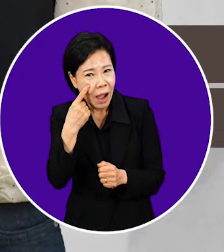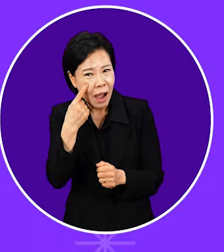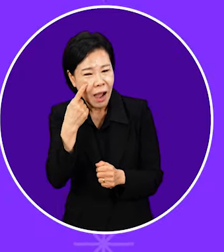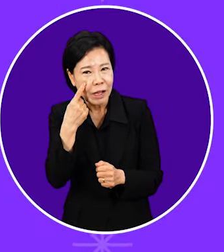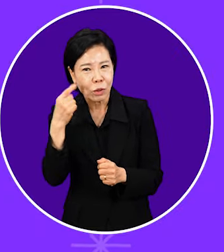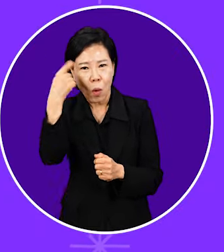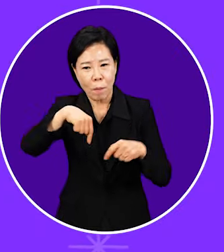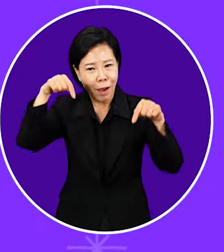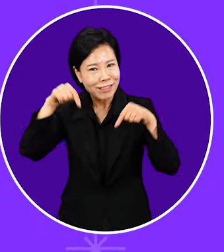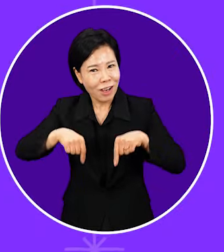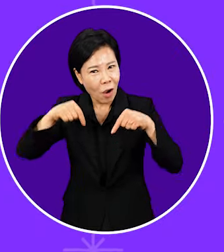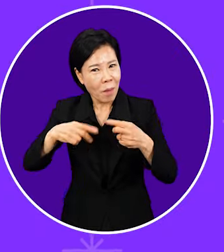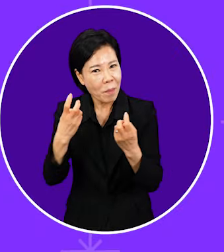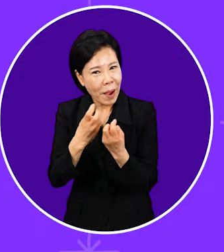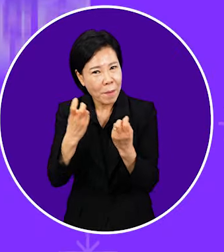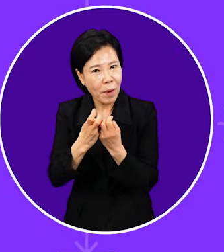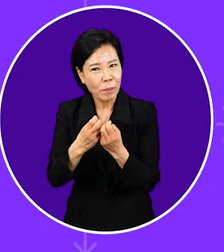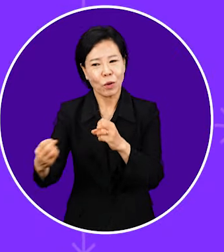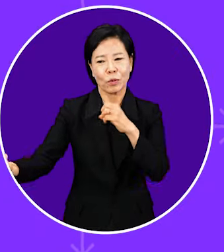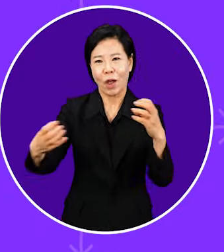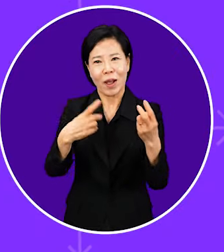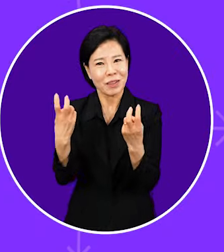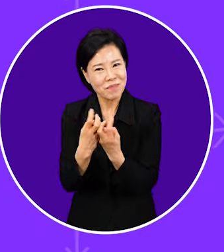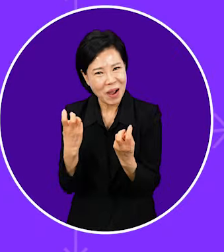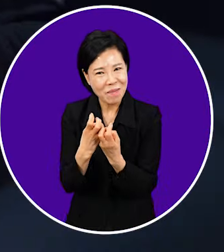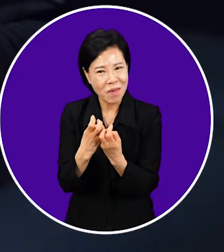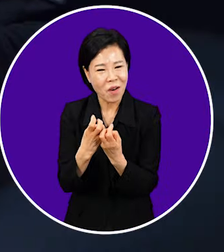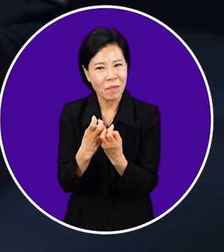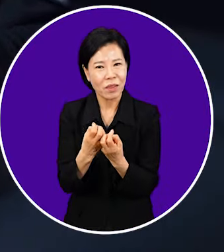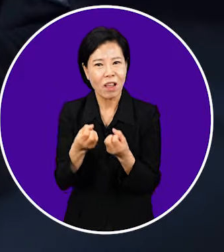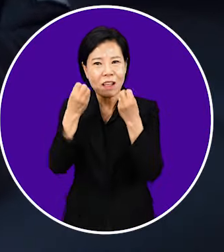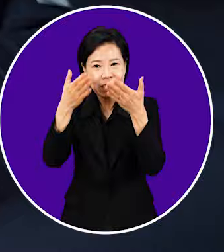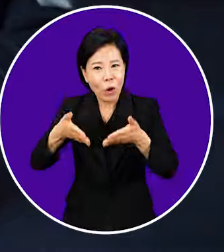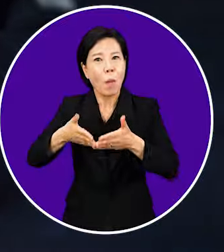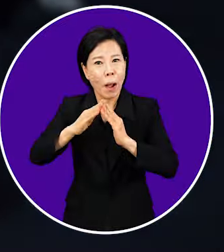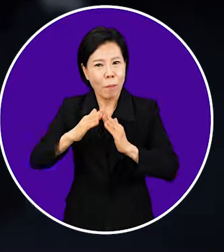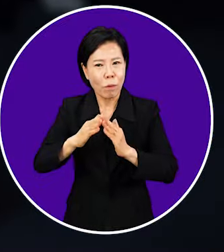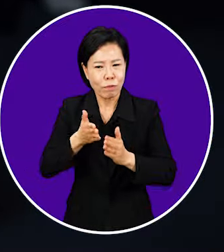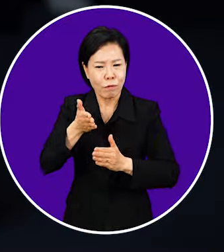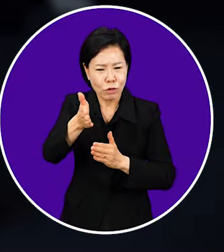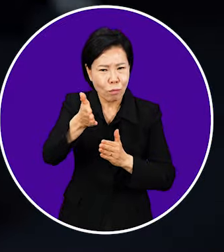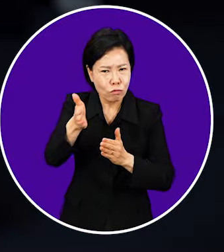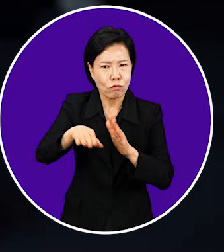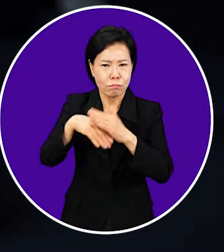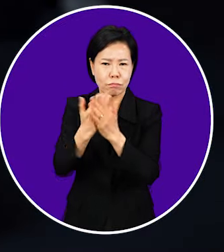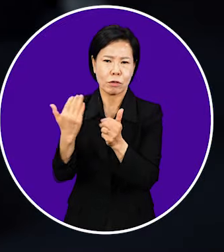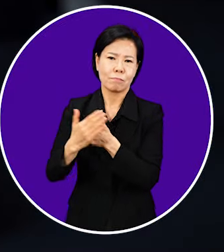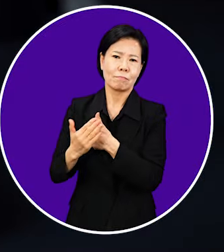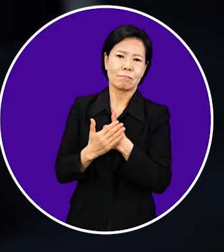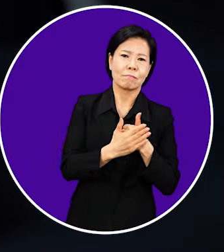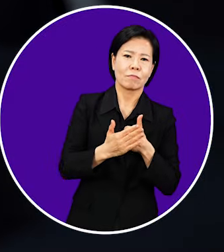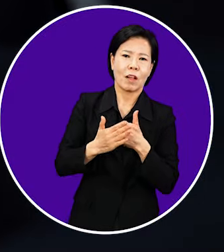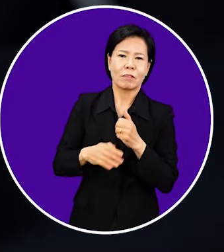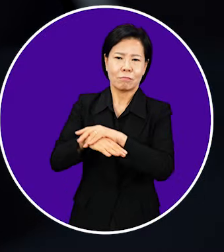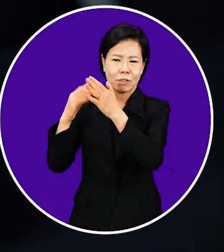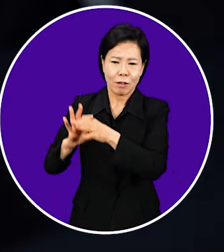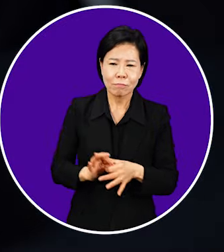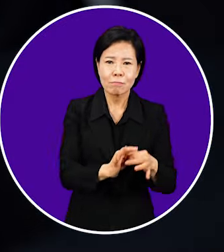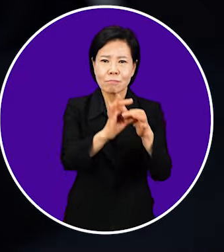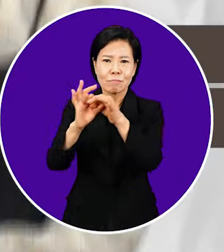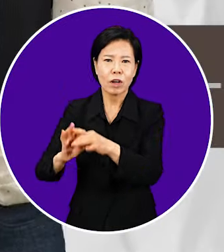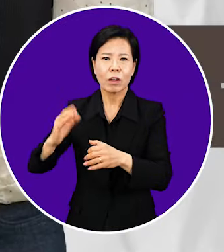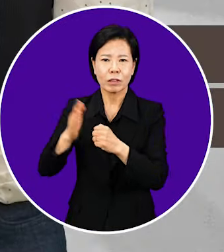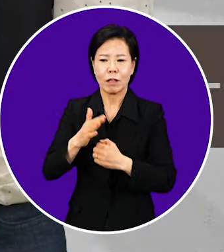위해서 면접 이미지 메이킹, 스피치 연습, 그리고 예비 창업가들을 위한 전문가 피드백과 네트워킹이